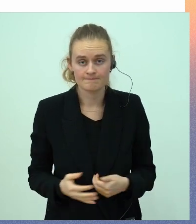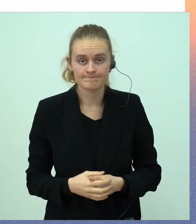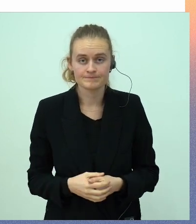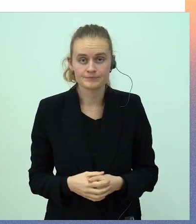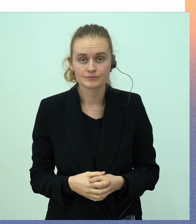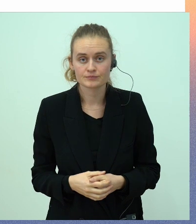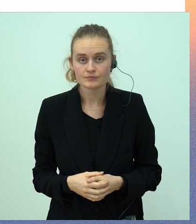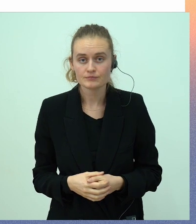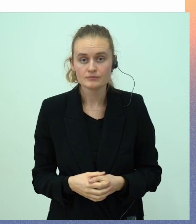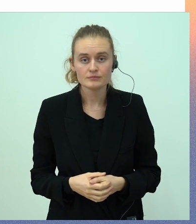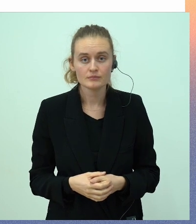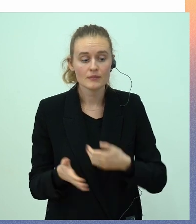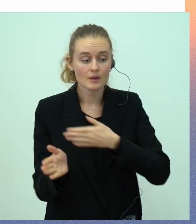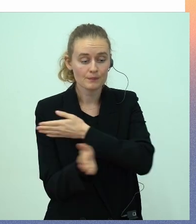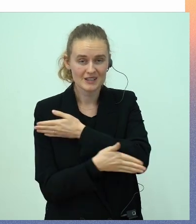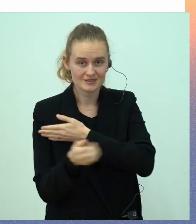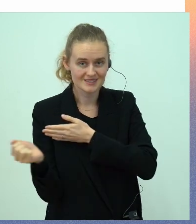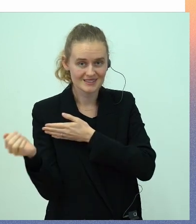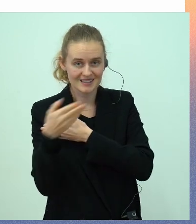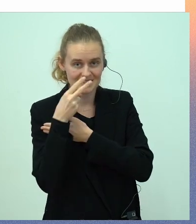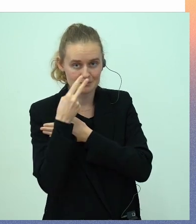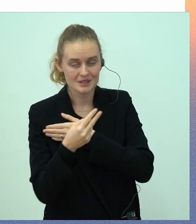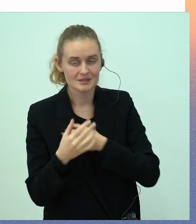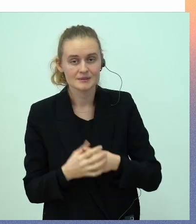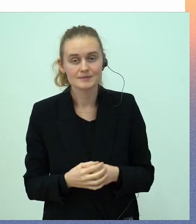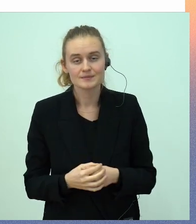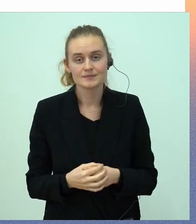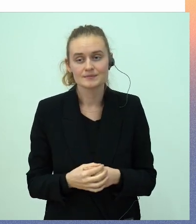Ir paskutinis mano skaidrėje matomas punktelis yra